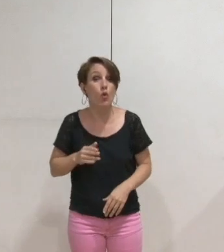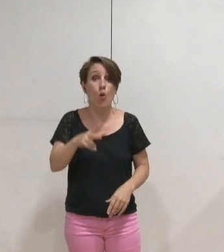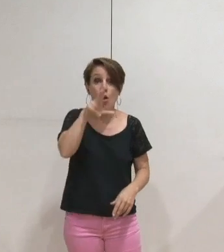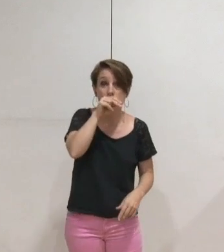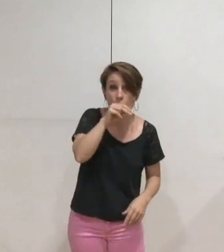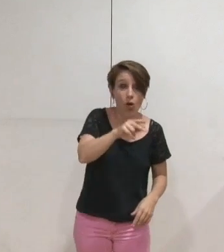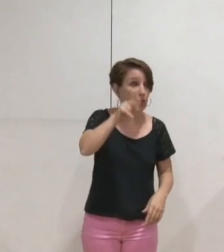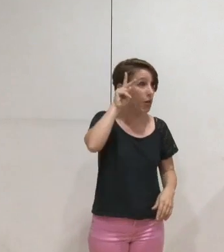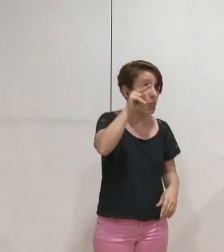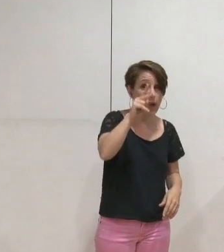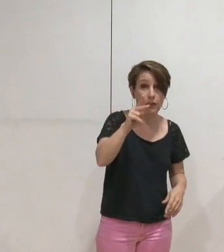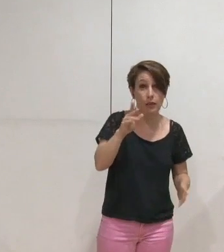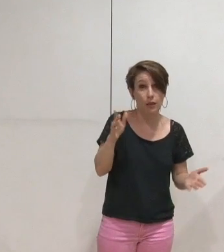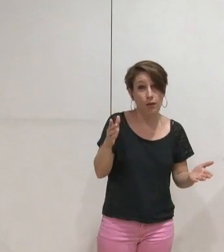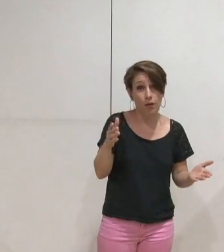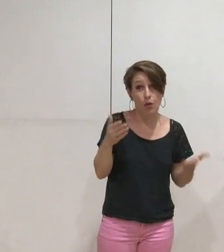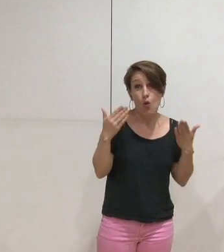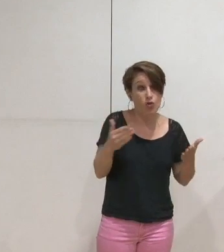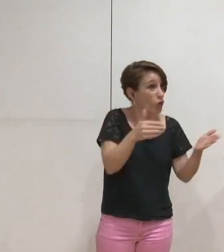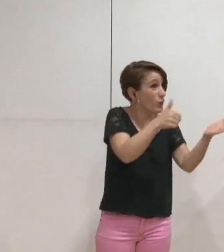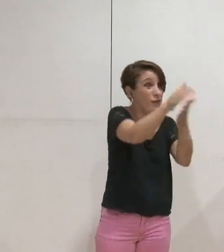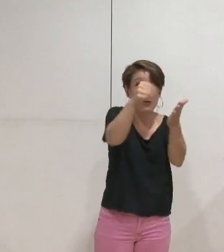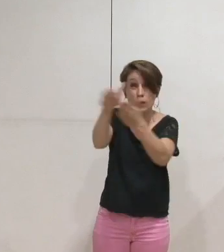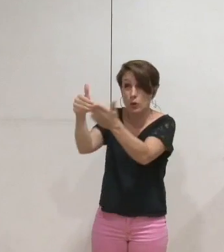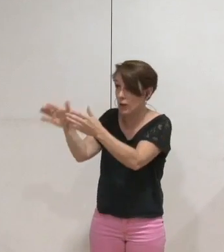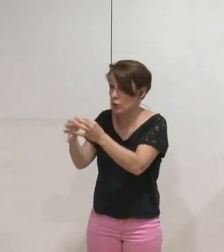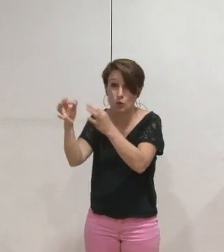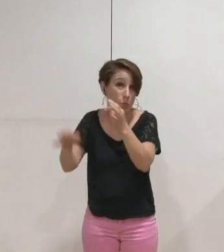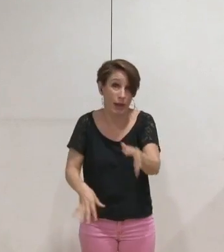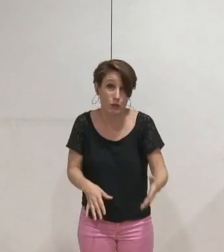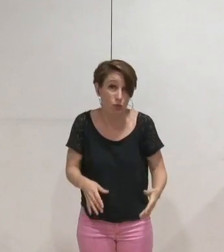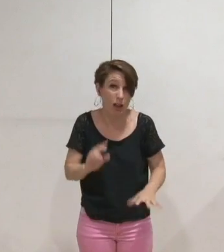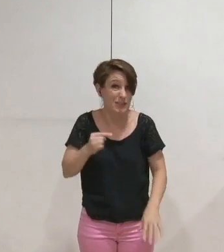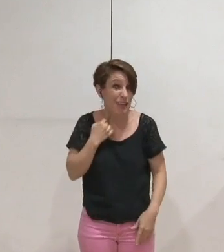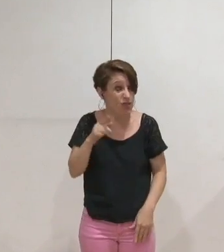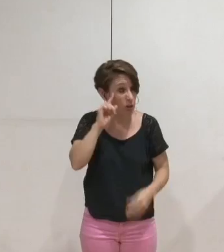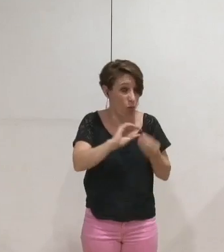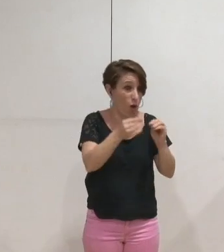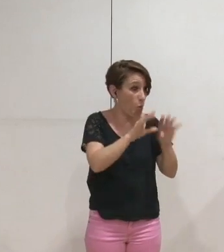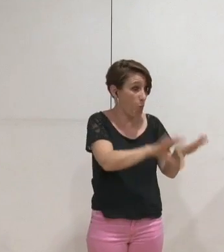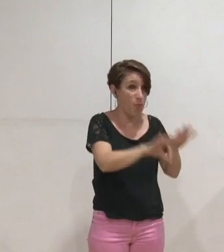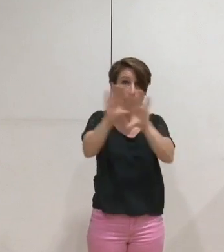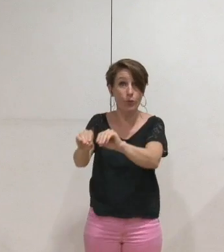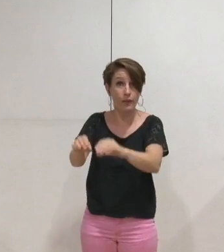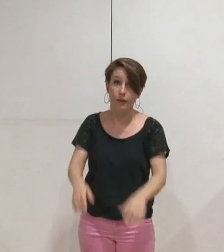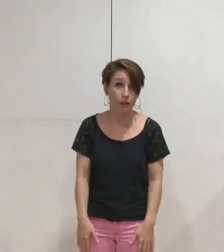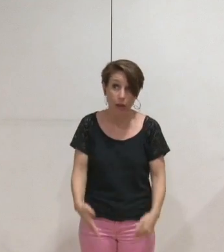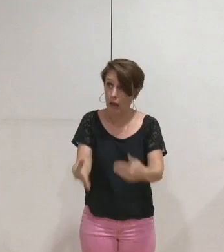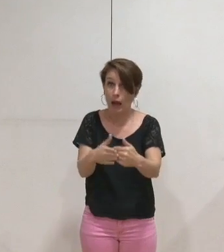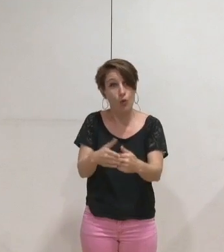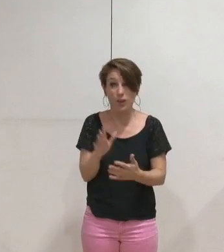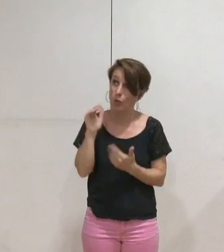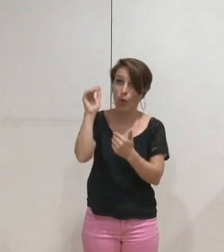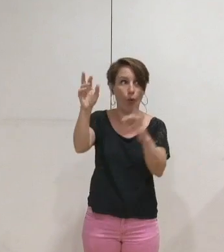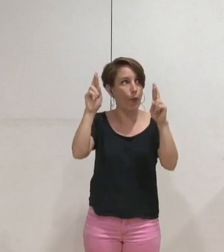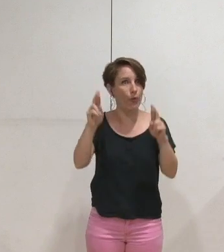aujourd'hui les évacuations de bidonville sont un échec ça a été dit c'est déplacer le problème en espérant que le problème se réinstallera dans la